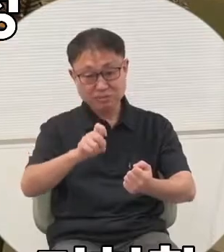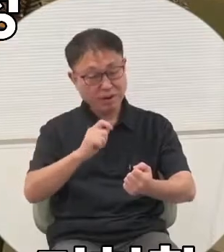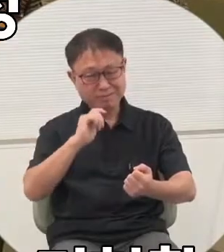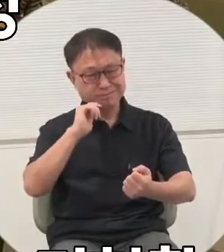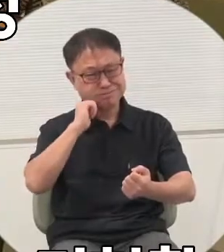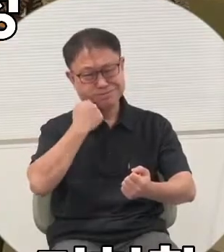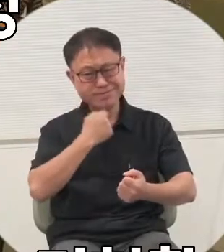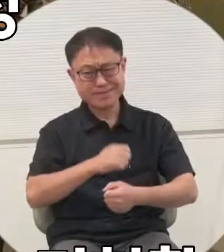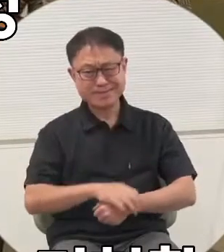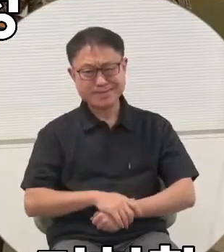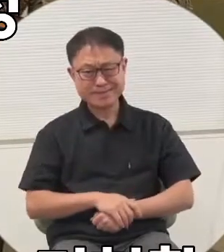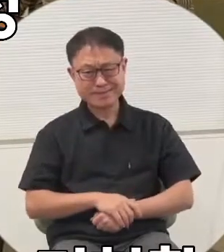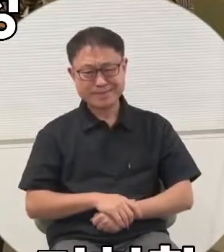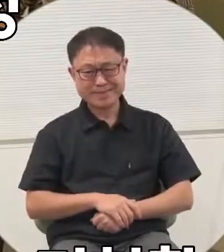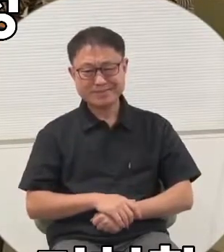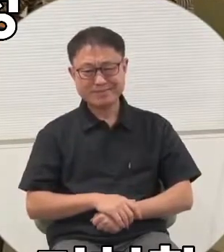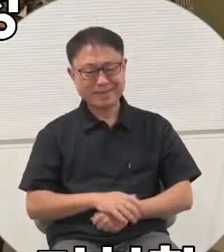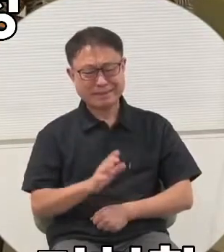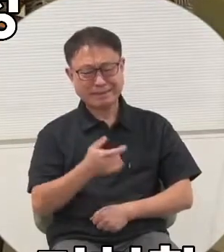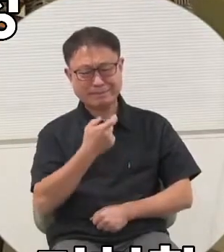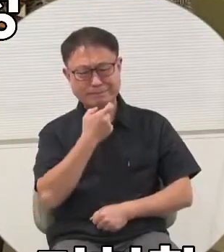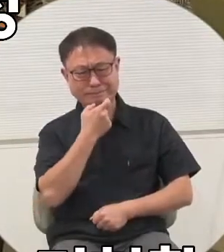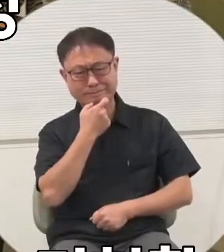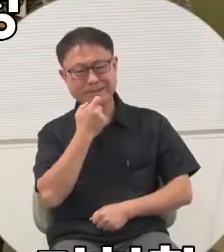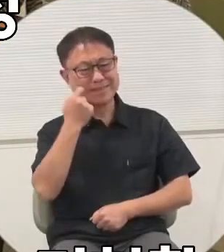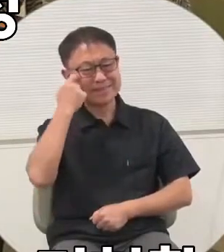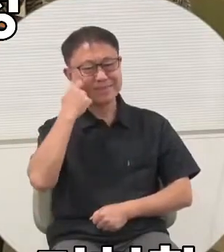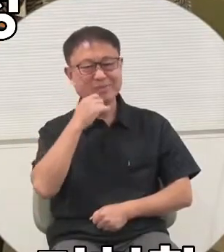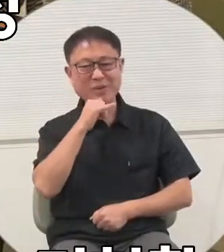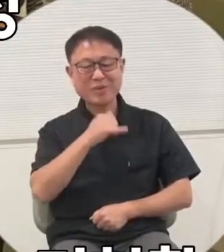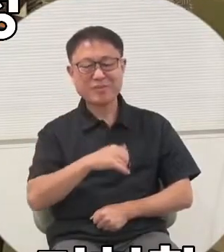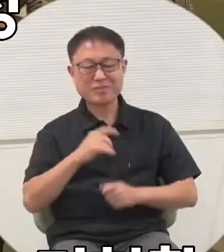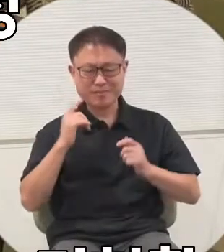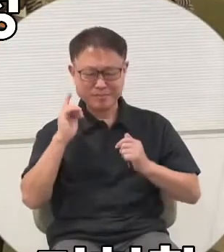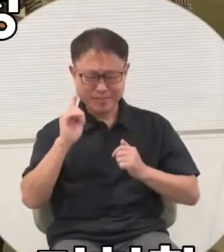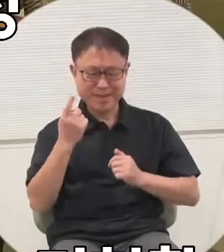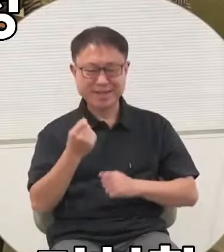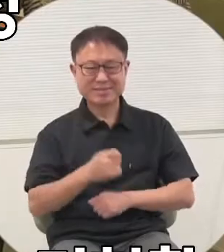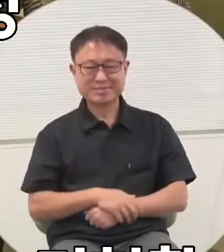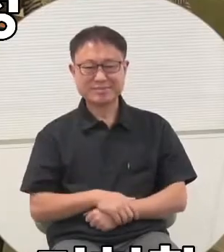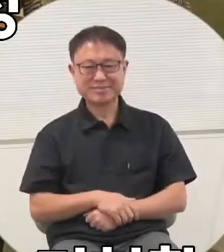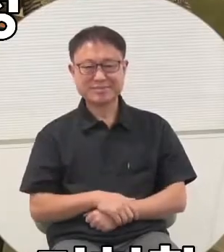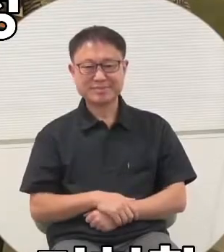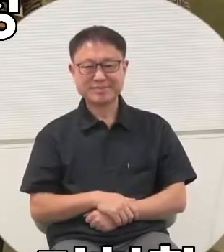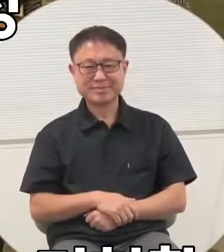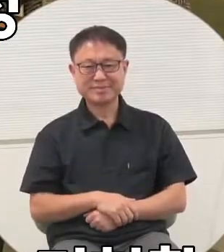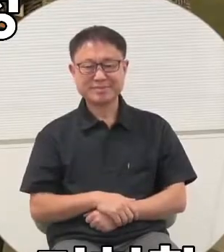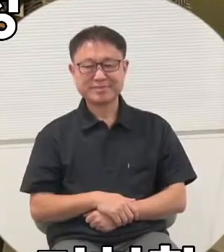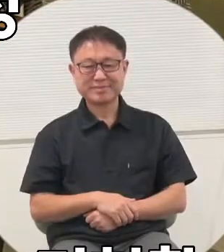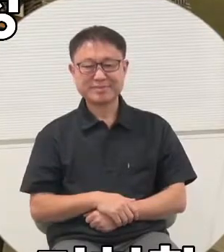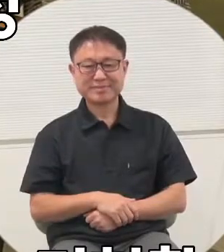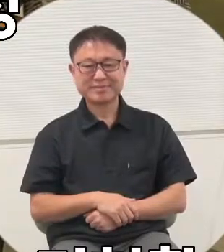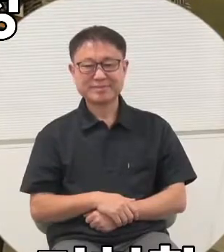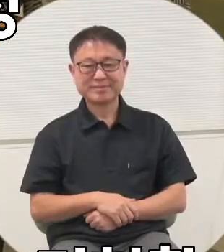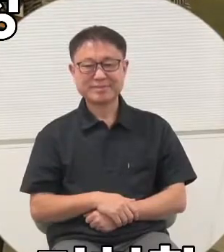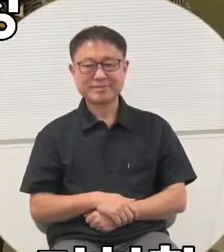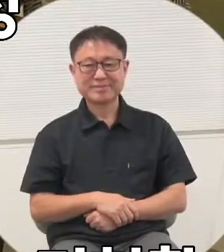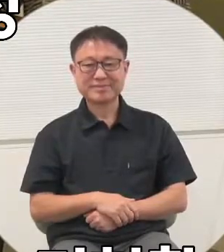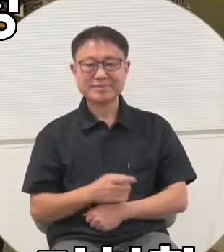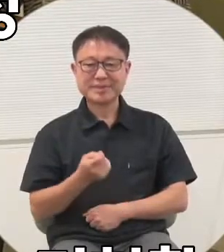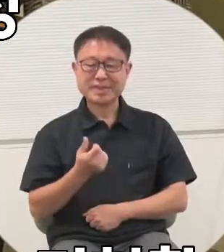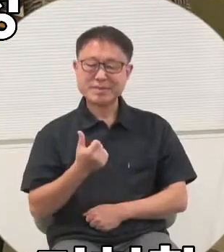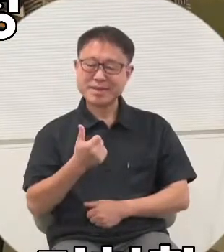저는 너무 괴로워 하기 싫어 막 이런 생각이 들고 맨날 저렇게 많이 하진 않았는데 그래서 조금